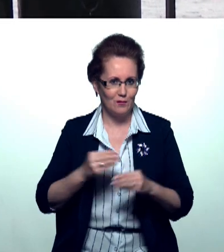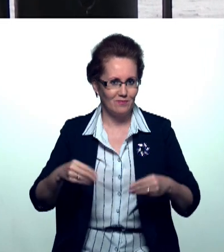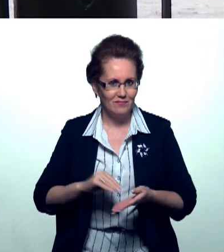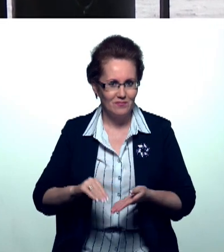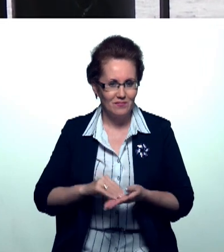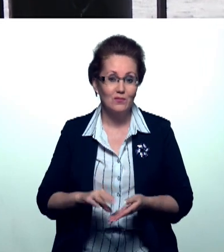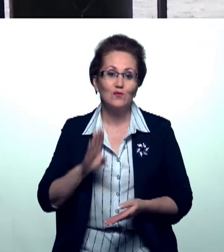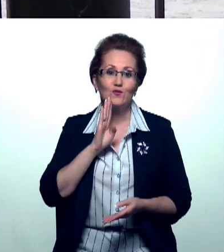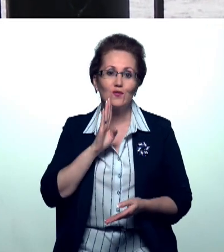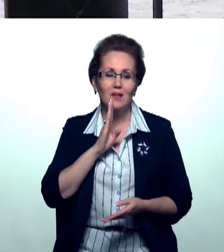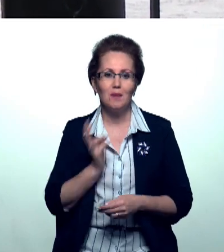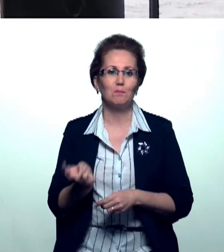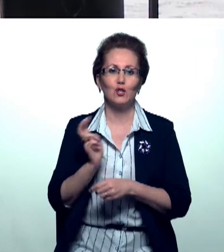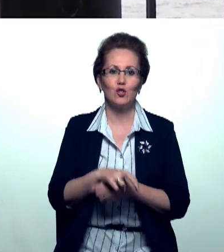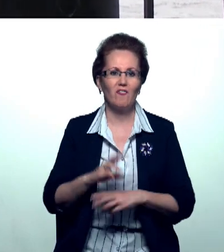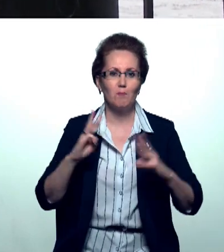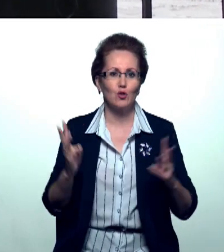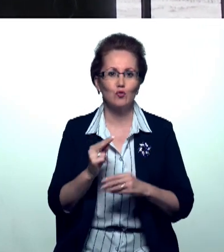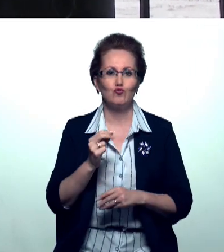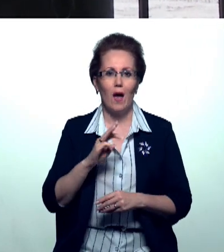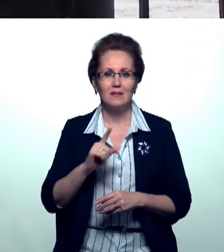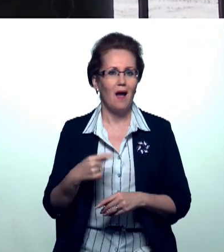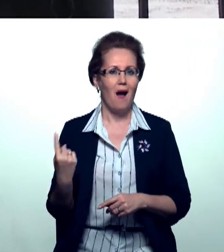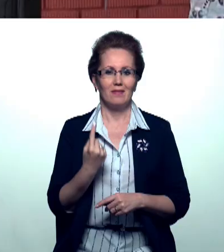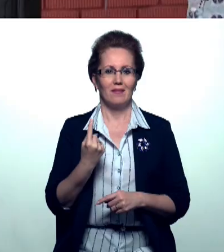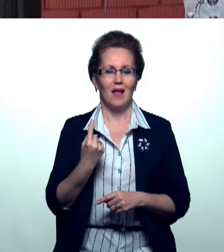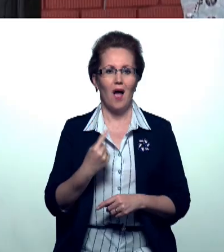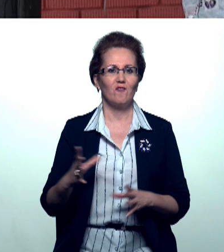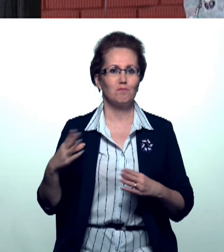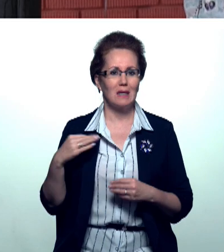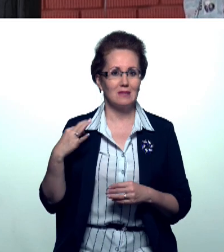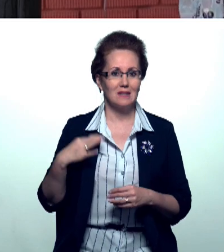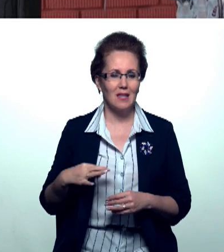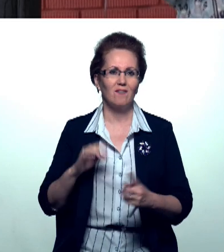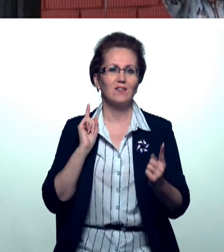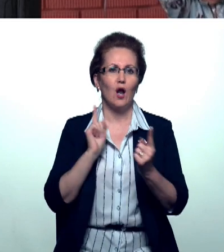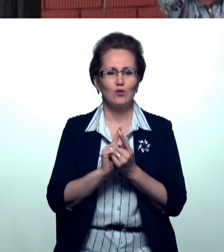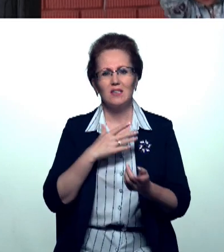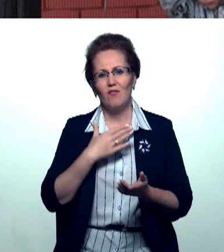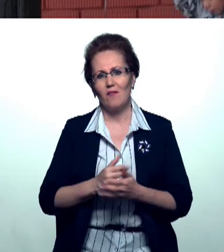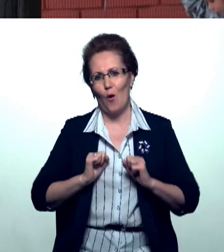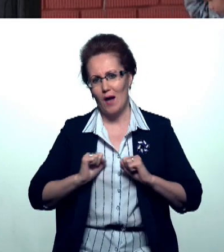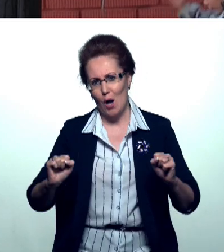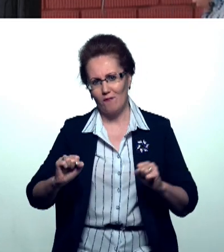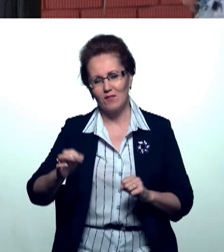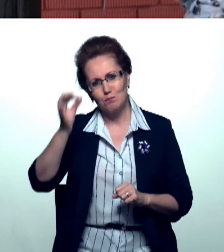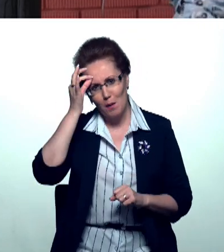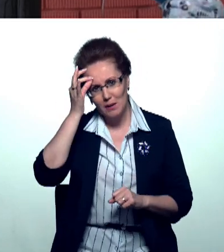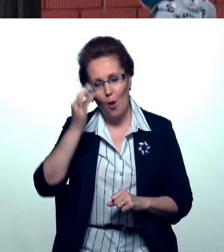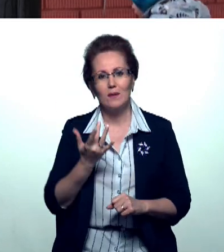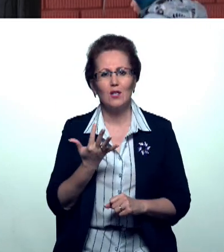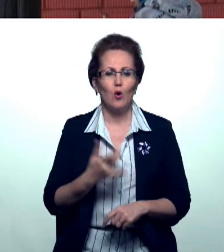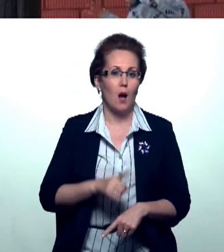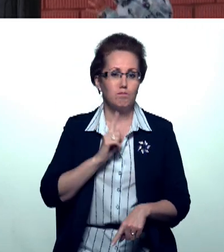Наталья Филимонова в расположении пожарной части пришла одной из первых. Вместе с сыном сегодня встречают своего героя и вспоминают,